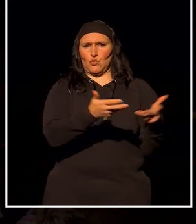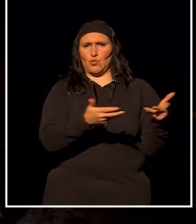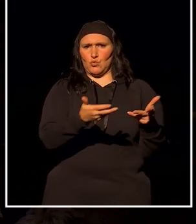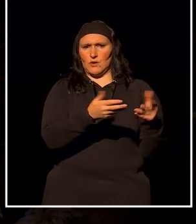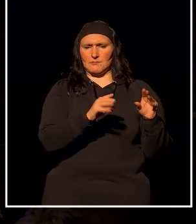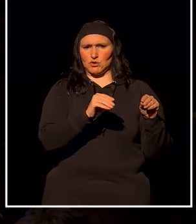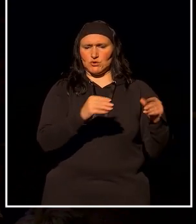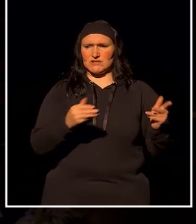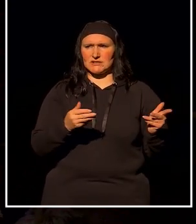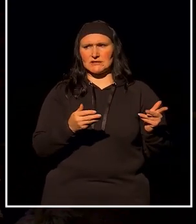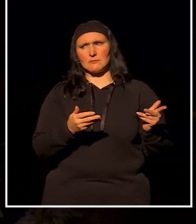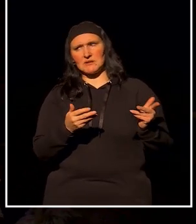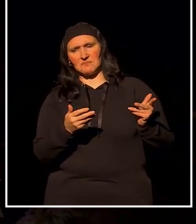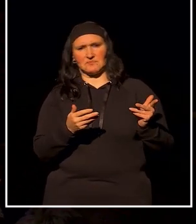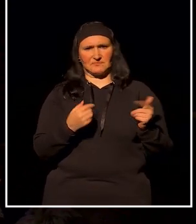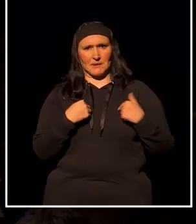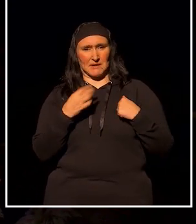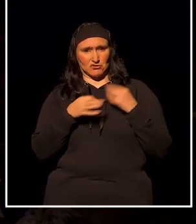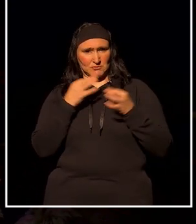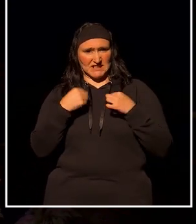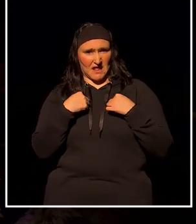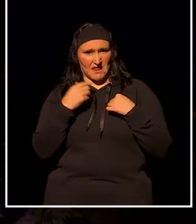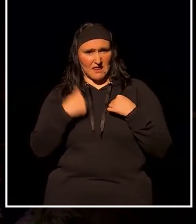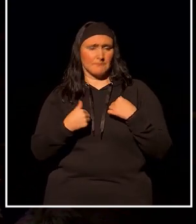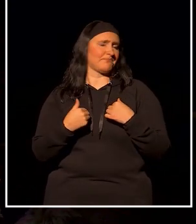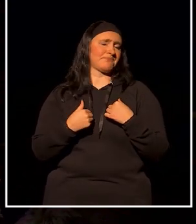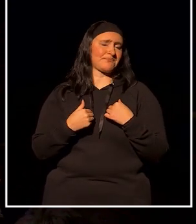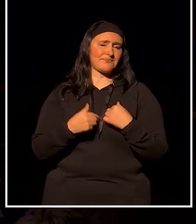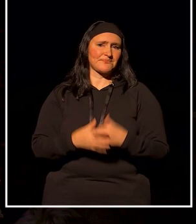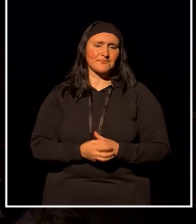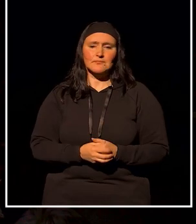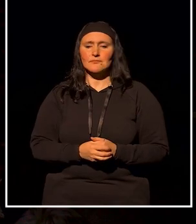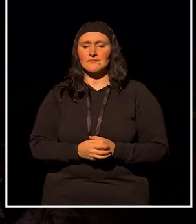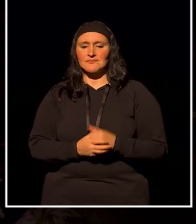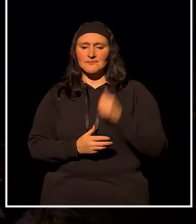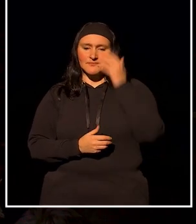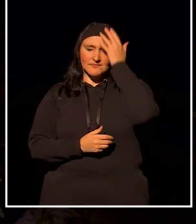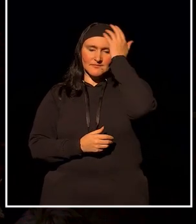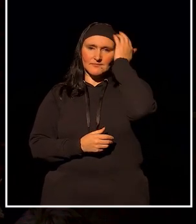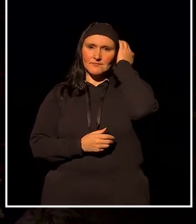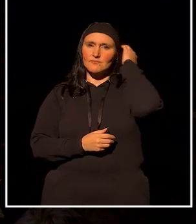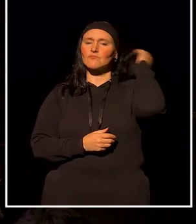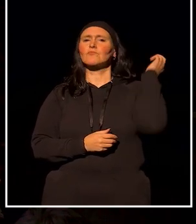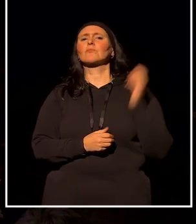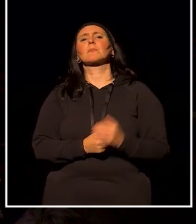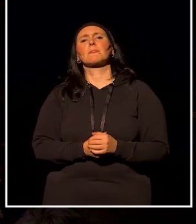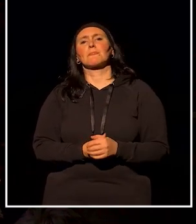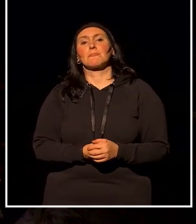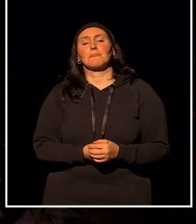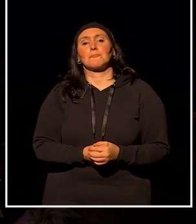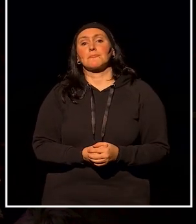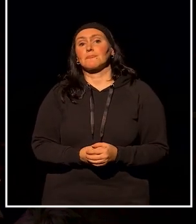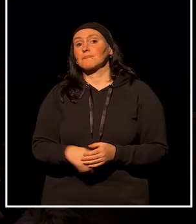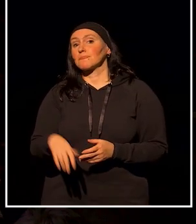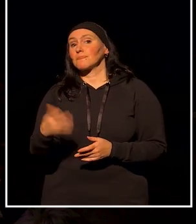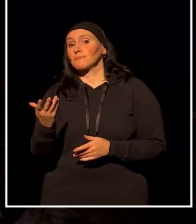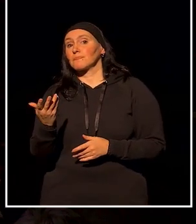wirklicher Spezialist dafür bin ich gar nicht. Nathan, soweit ich weiß, würdest du doch möglicherweise